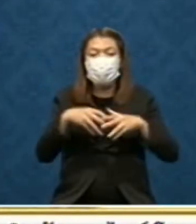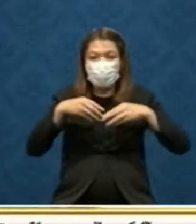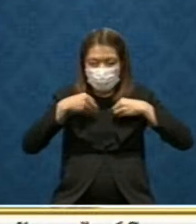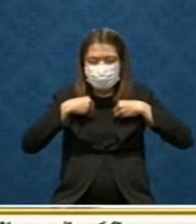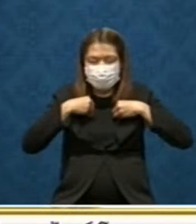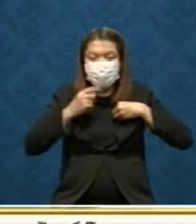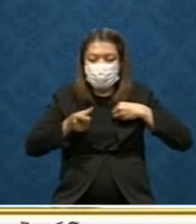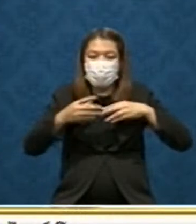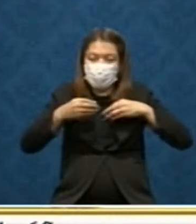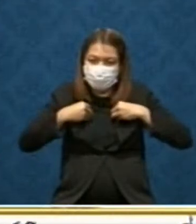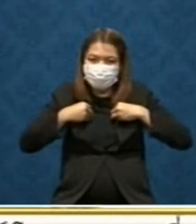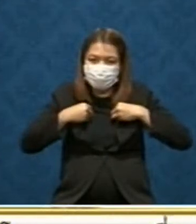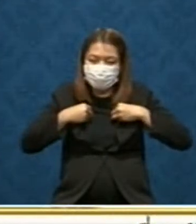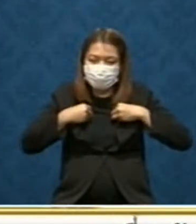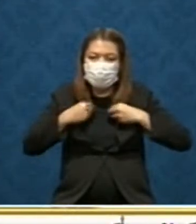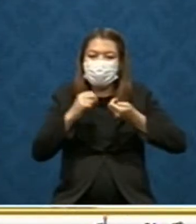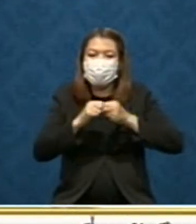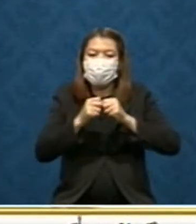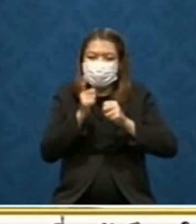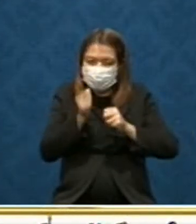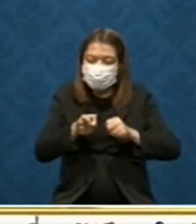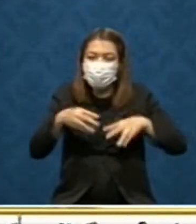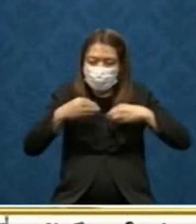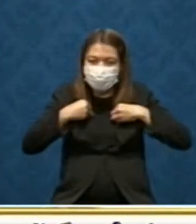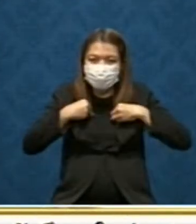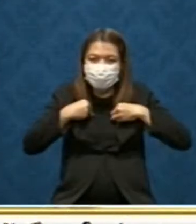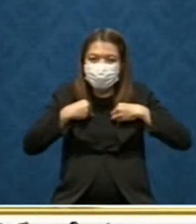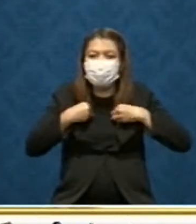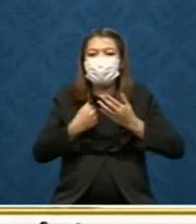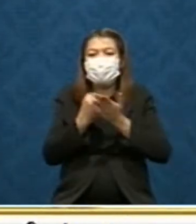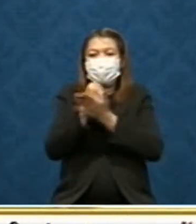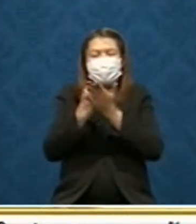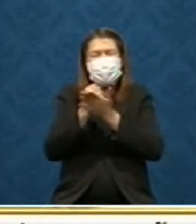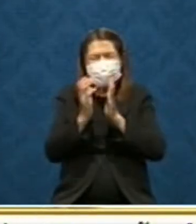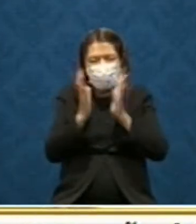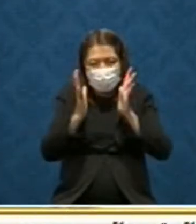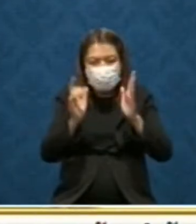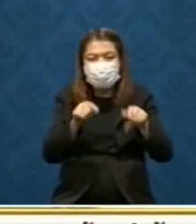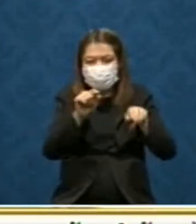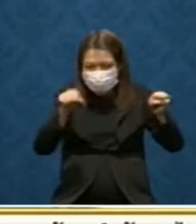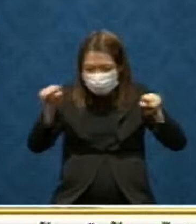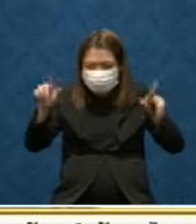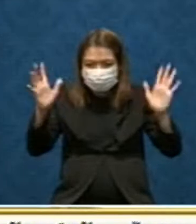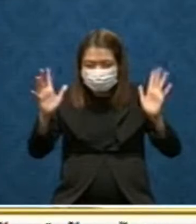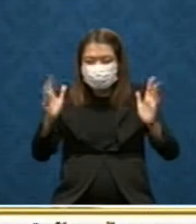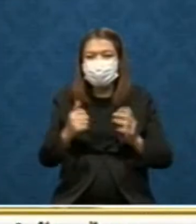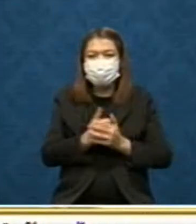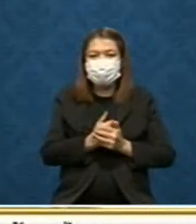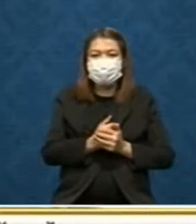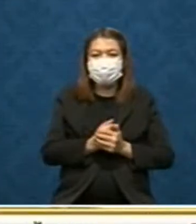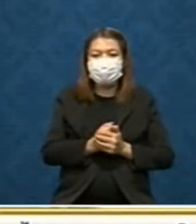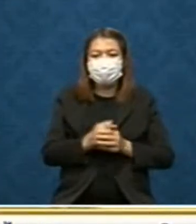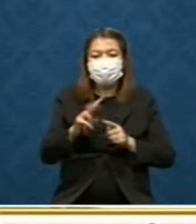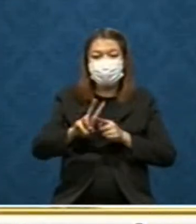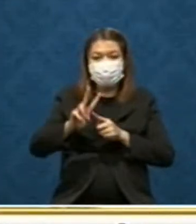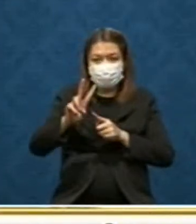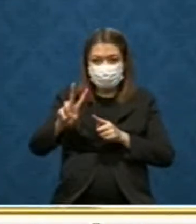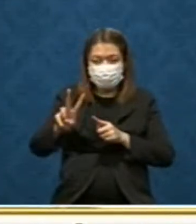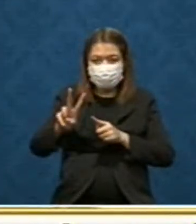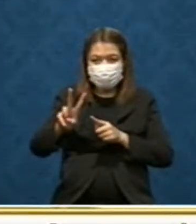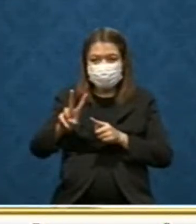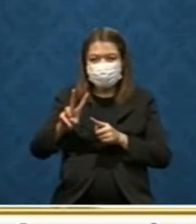อมรความจริแลต้จ Kultur โม ραบ คว จง ๆ คว ว่ายา เส็ จ มั เยอะ ใะ ทอบ ista, devotionท